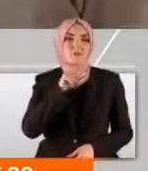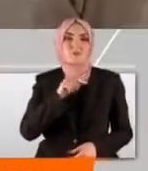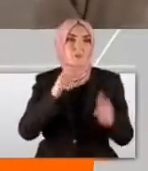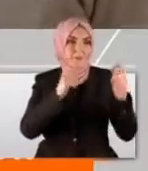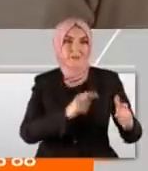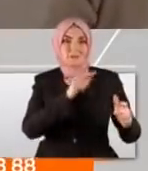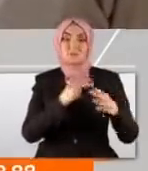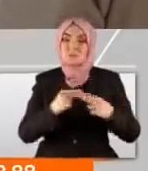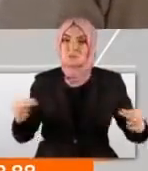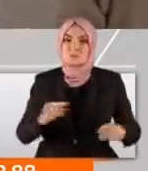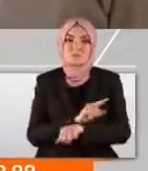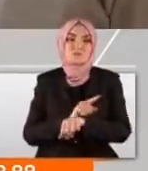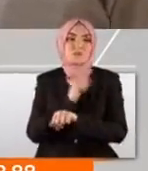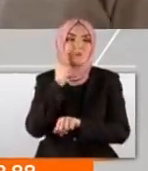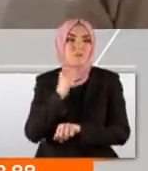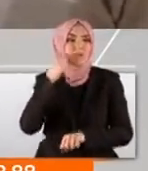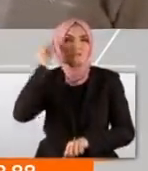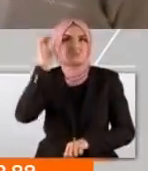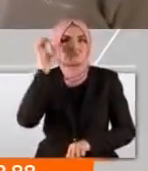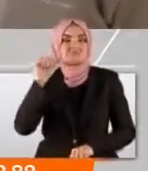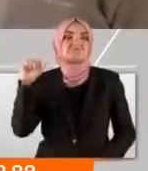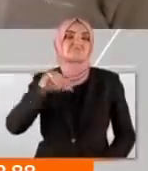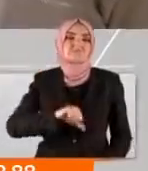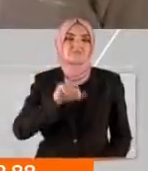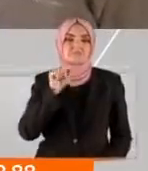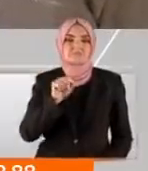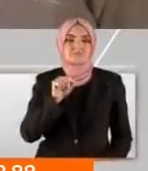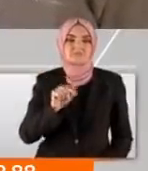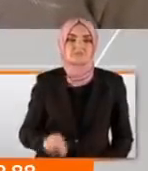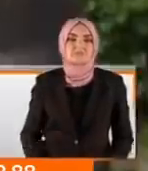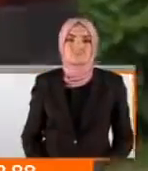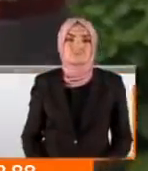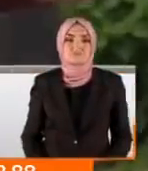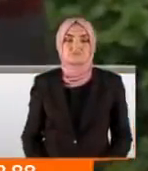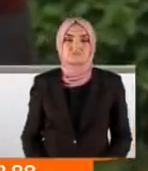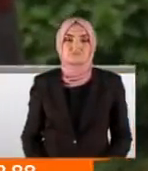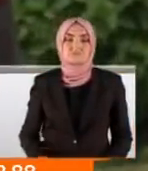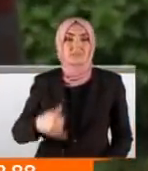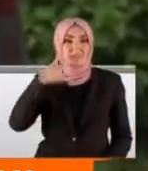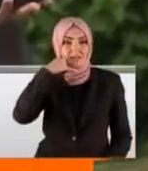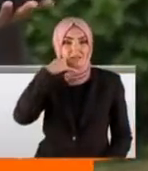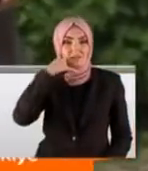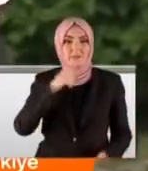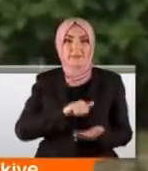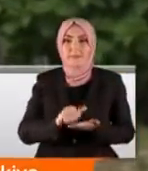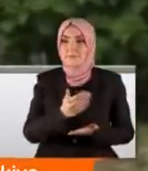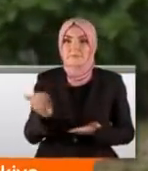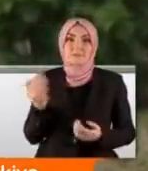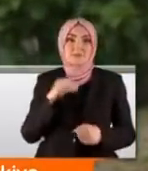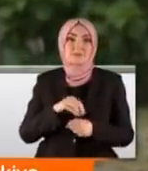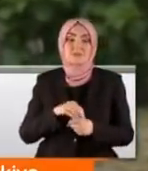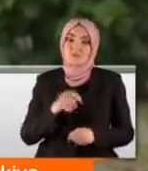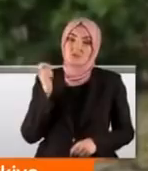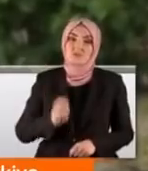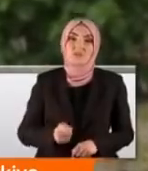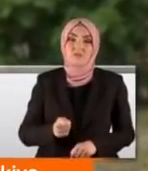çekmiyor. Acil durumlarda uzaklaşıp evlerden görüşmeler yapıyoruz. Yapacak bir şey yok. Telefon hepimizin olmazsa olmazı.